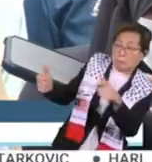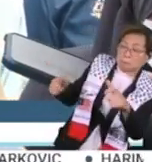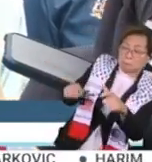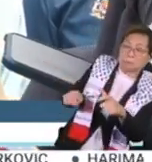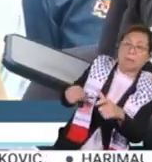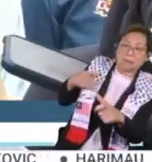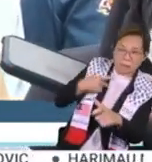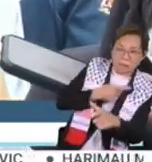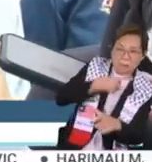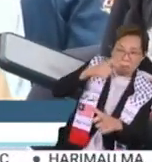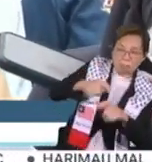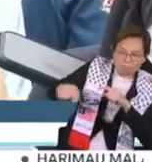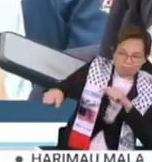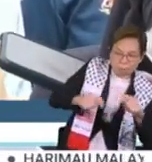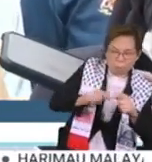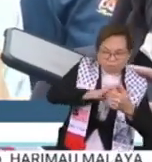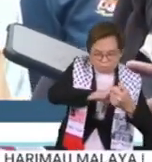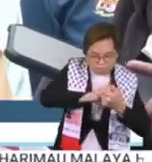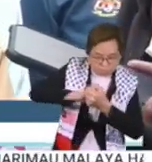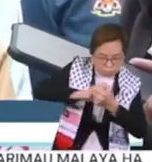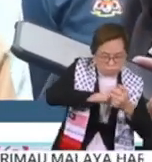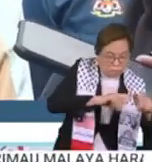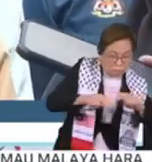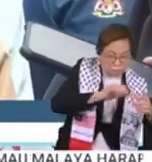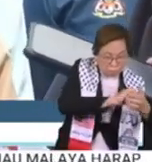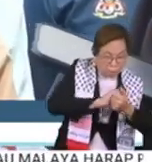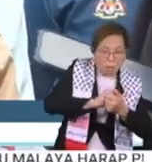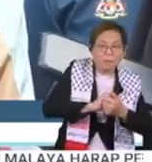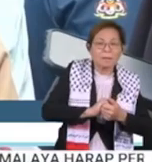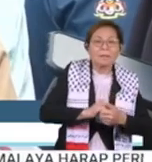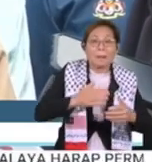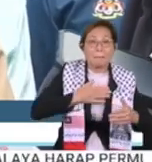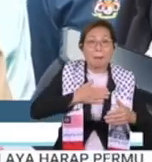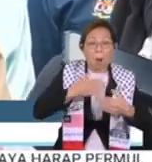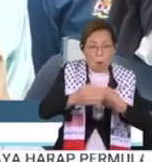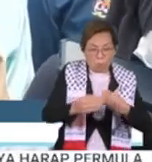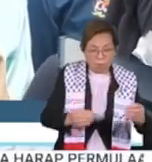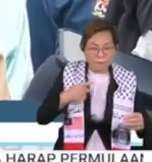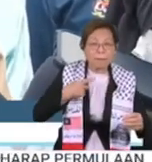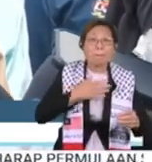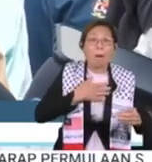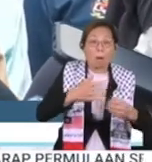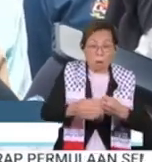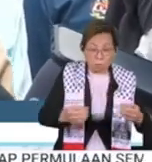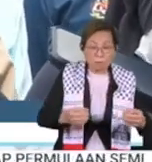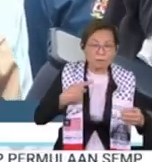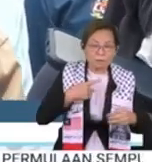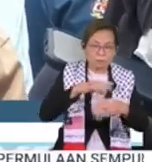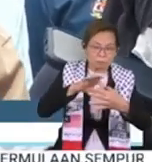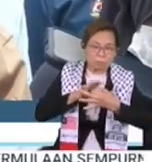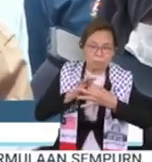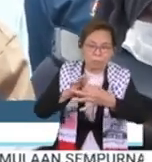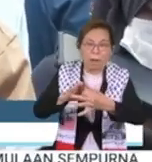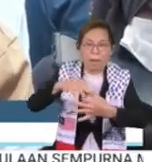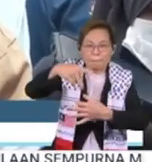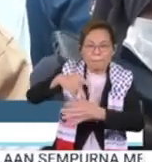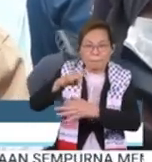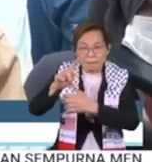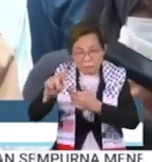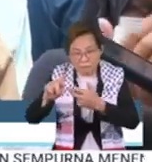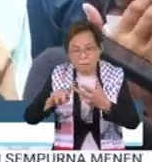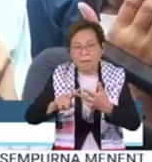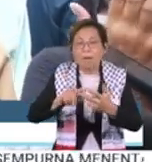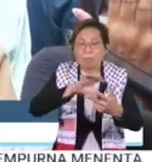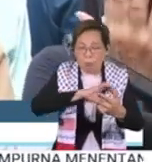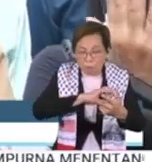sebab itu kita perlu satu tindakan bersepadu dan di peringkat Jabatan Alam Sekitar kita bekerjasama dengan pihak berkuasa tempatan,